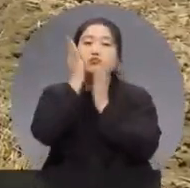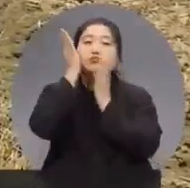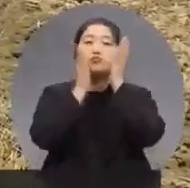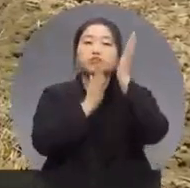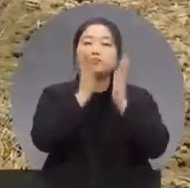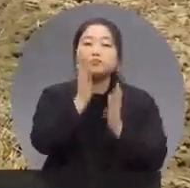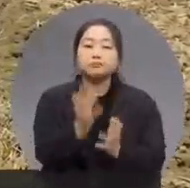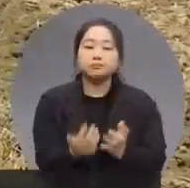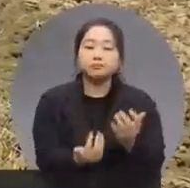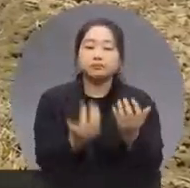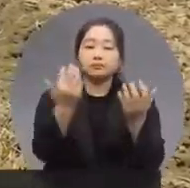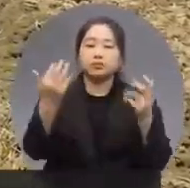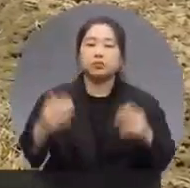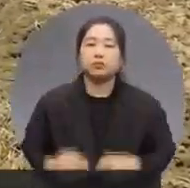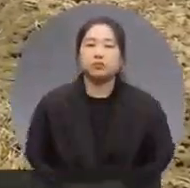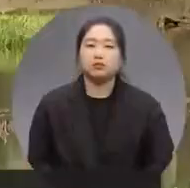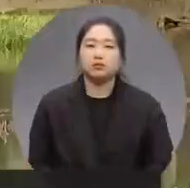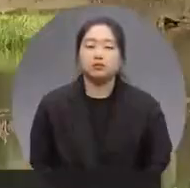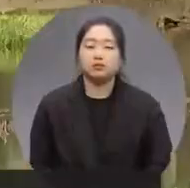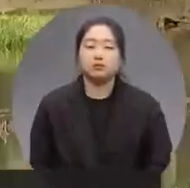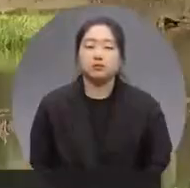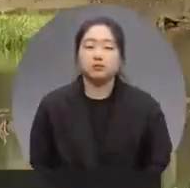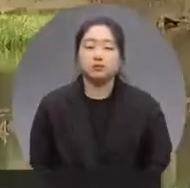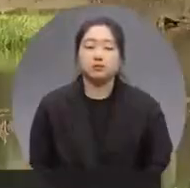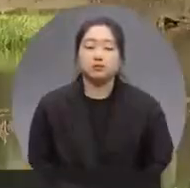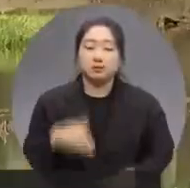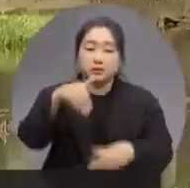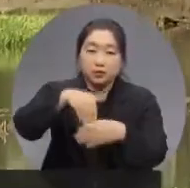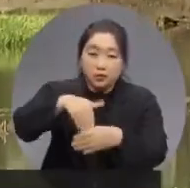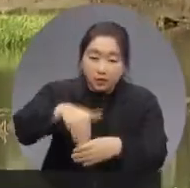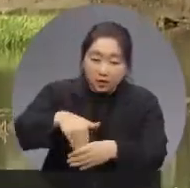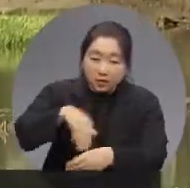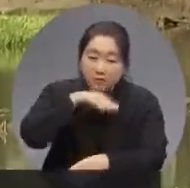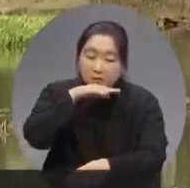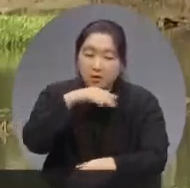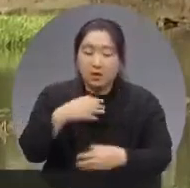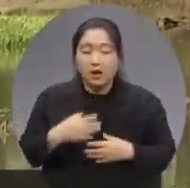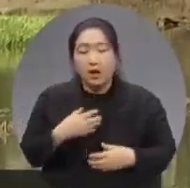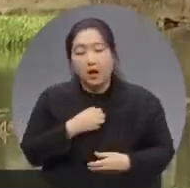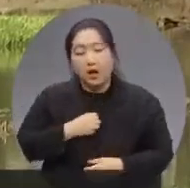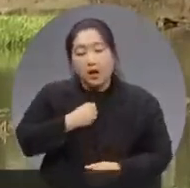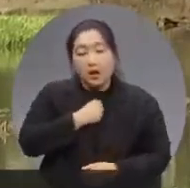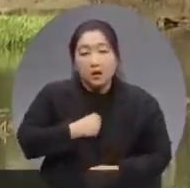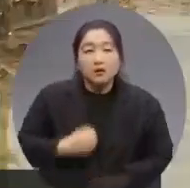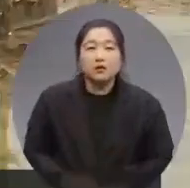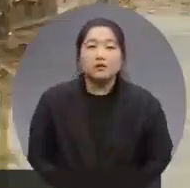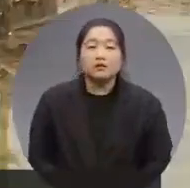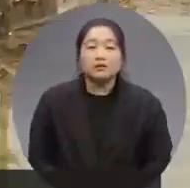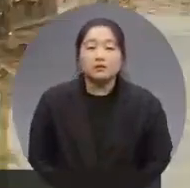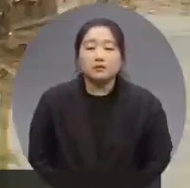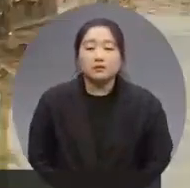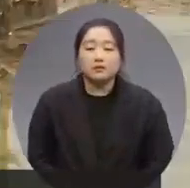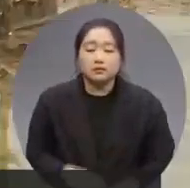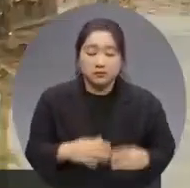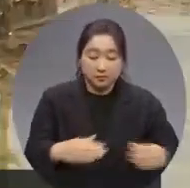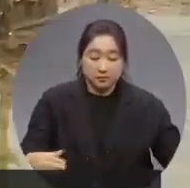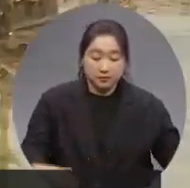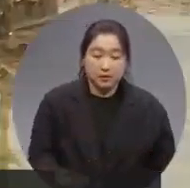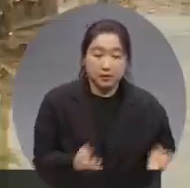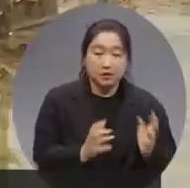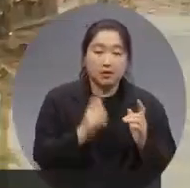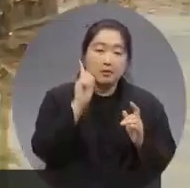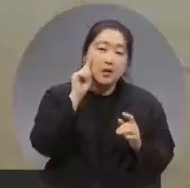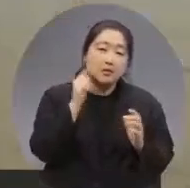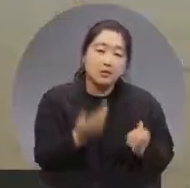이렇게 잡풀만 무성한 상태입니다. 모내기를 해야 하는 농민의 속은 타들어만 갑니다. 모판의 모는 하루가